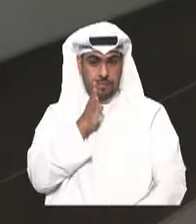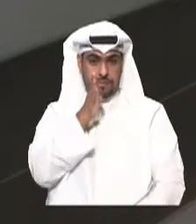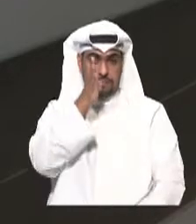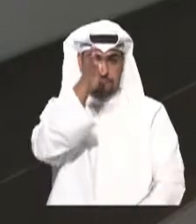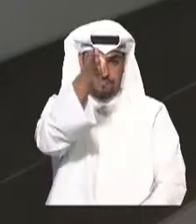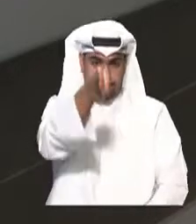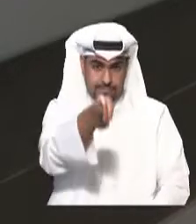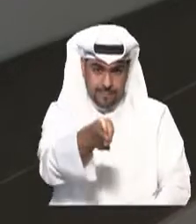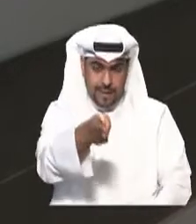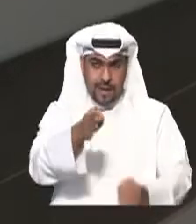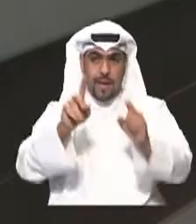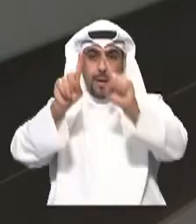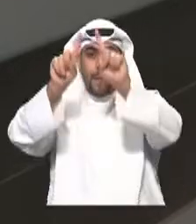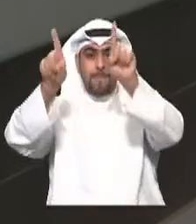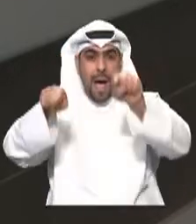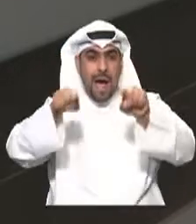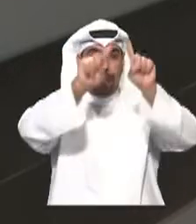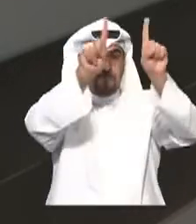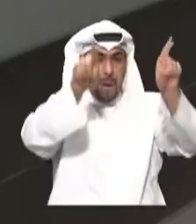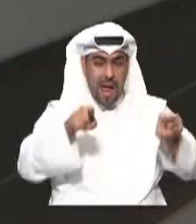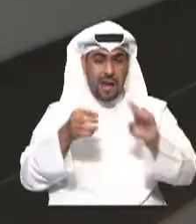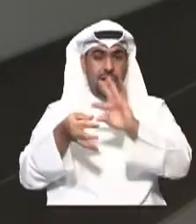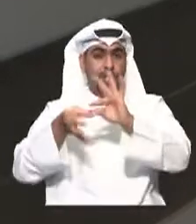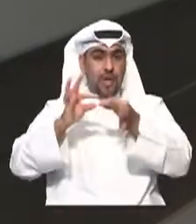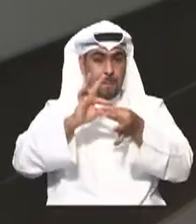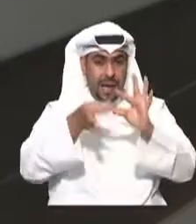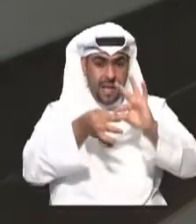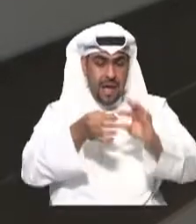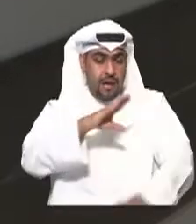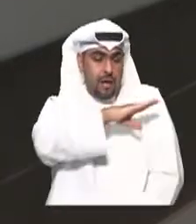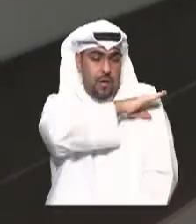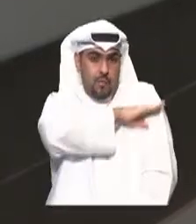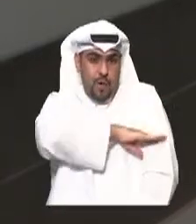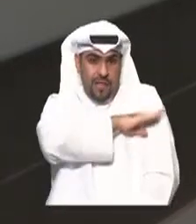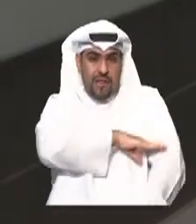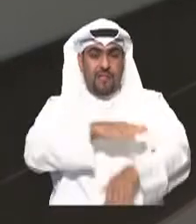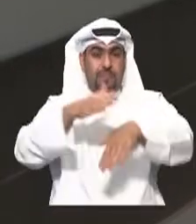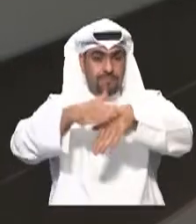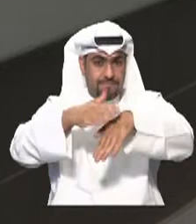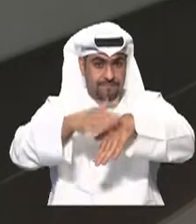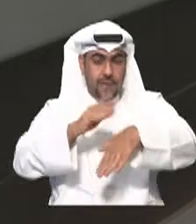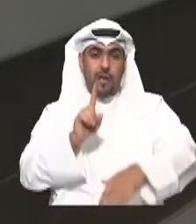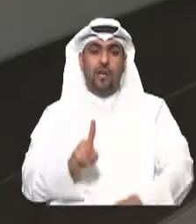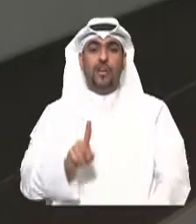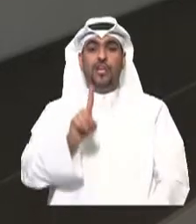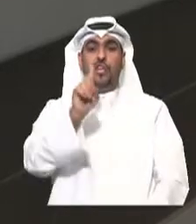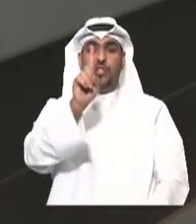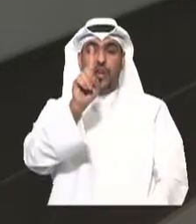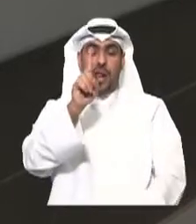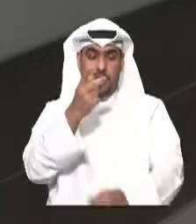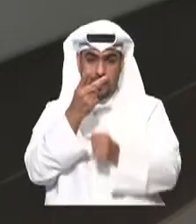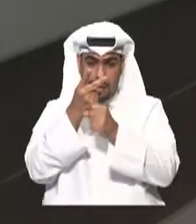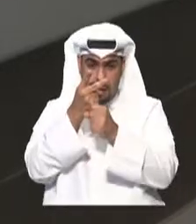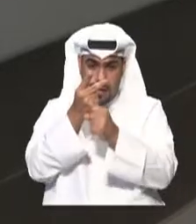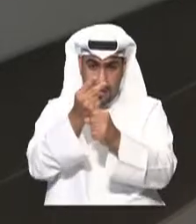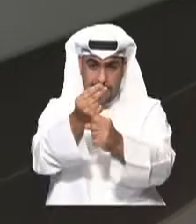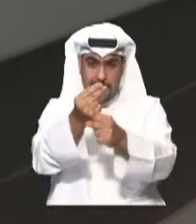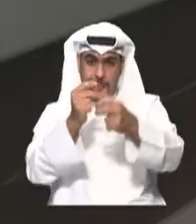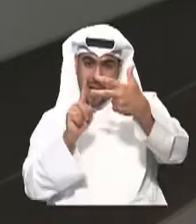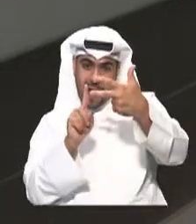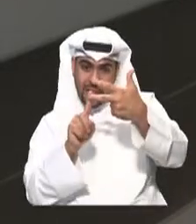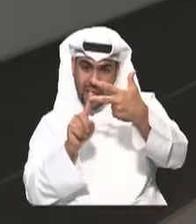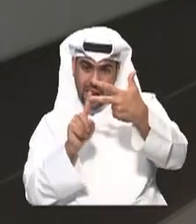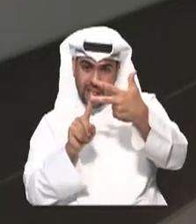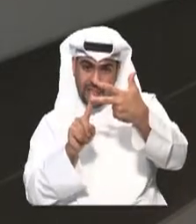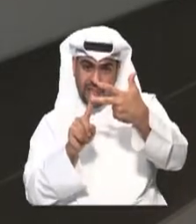سابقا، سواء بالمرحله الاولى الى ما وصلنا اليه طبعا بالتدريجيا الى المرحله السابعه. طبعا راح نتواصل